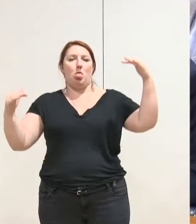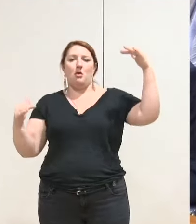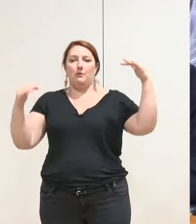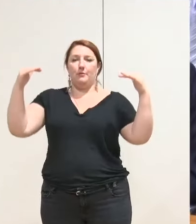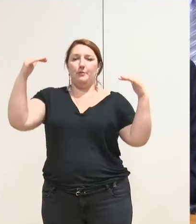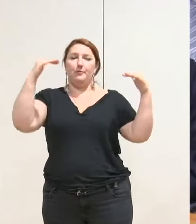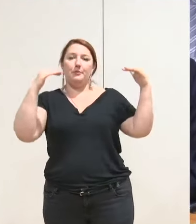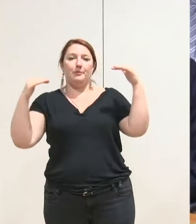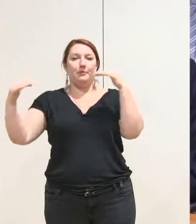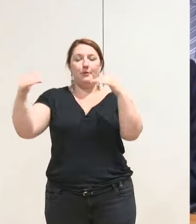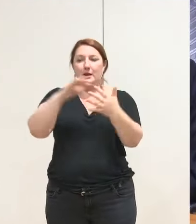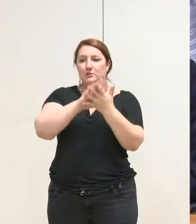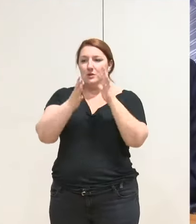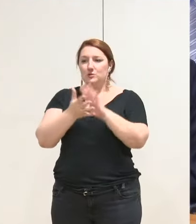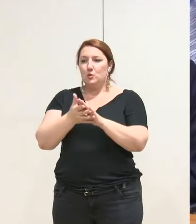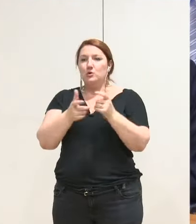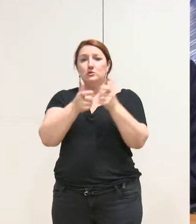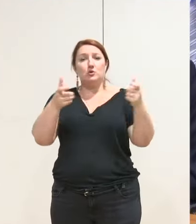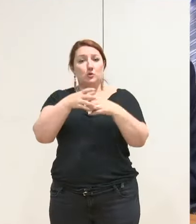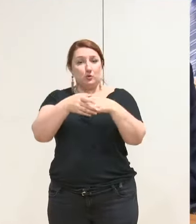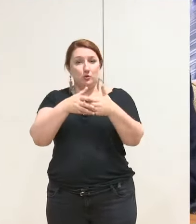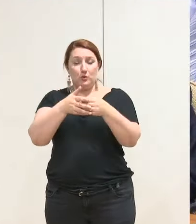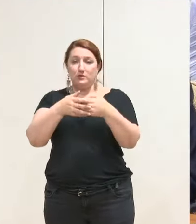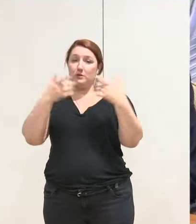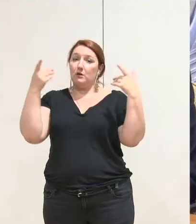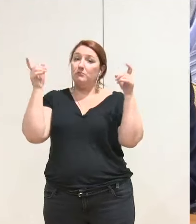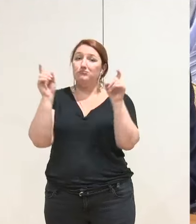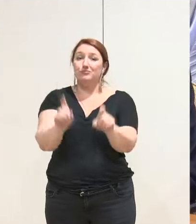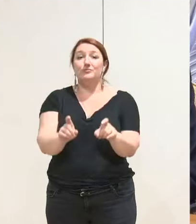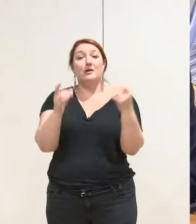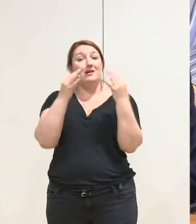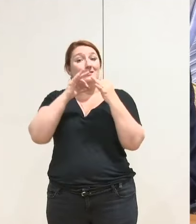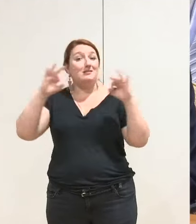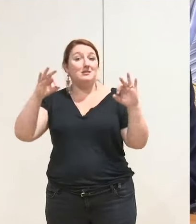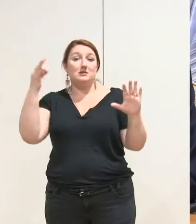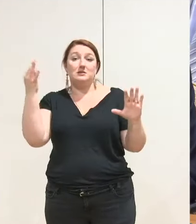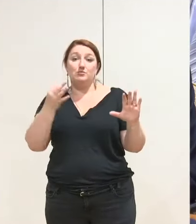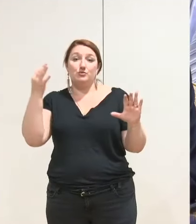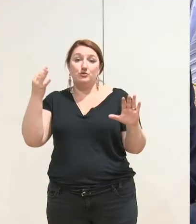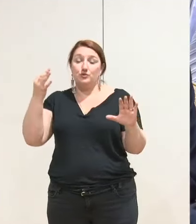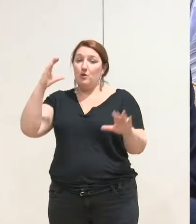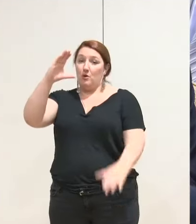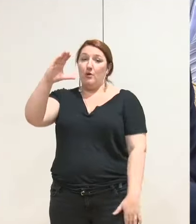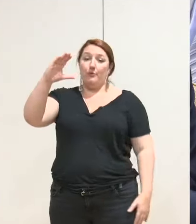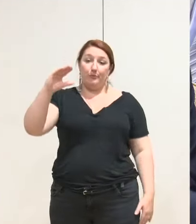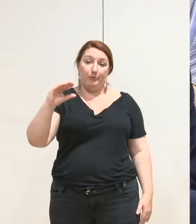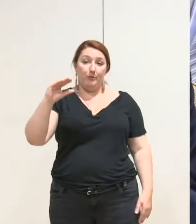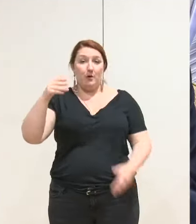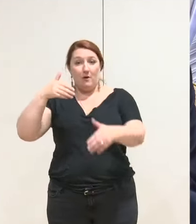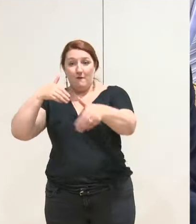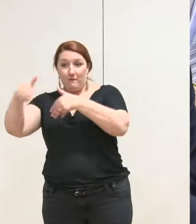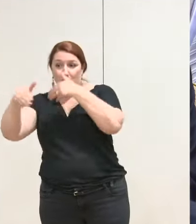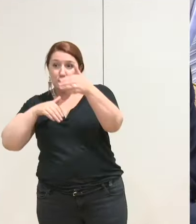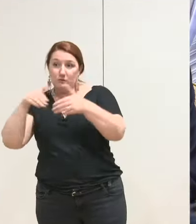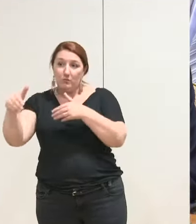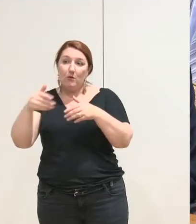centres de loisirs va subir une baisse de 10 % de l'ensemble de ces subventions fonctionnement clemfant